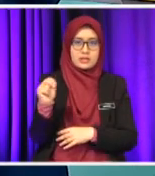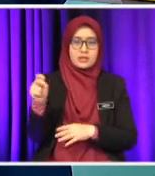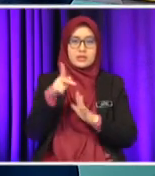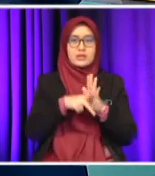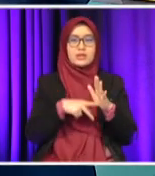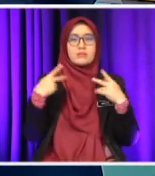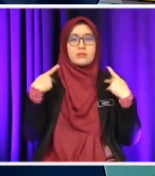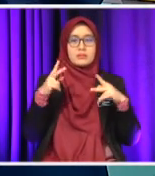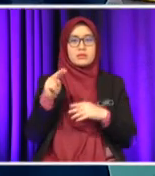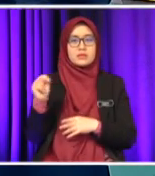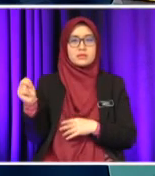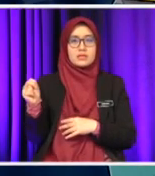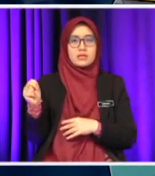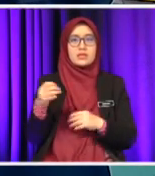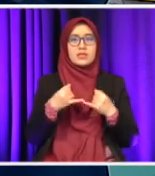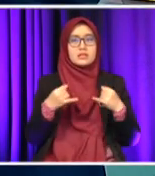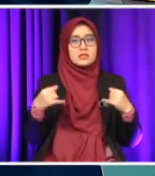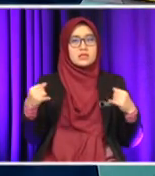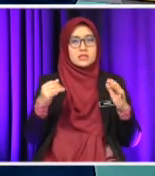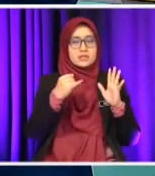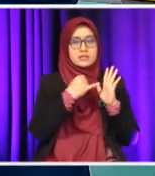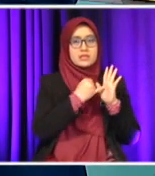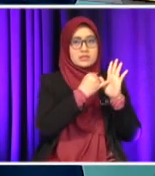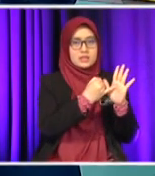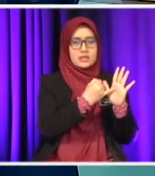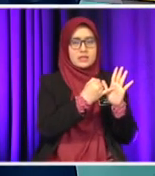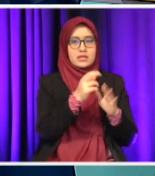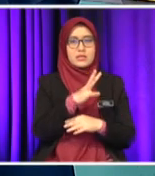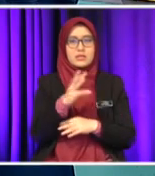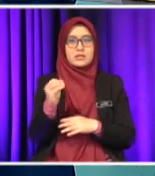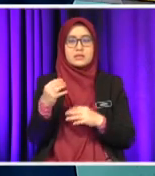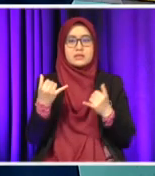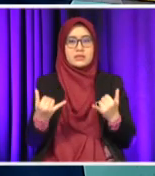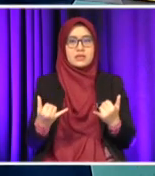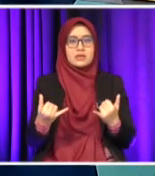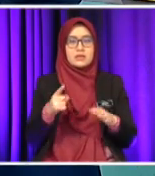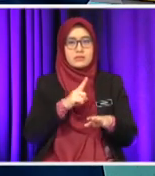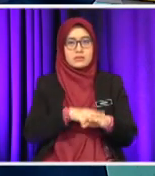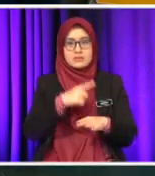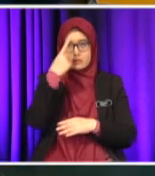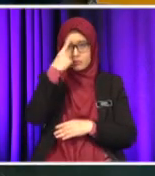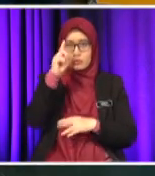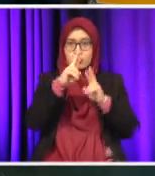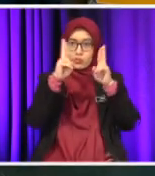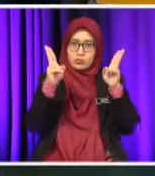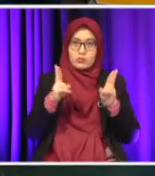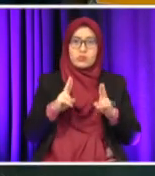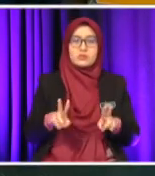dan juga jadi sekarang ini timbul lah masuk untuk Saya anak uji Akmal